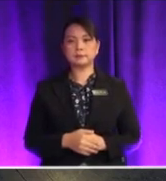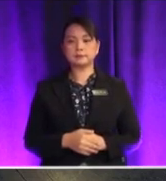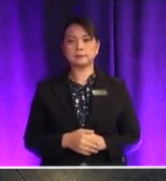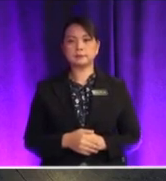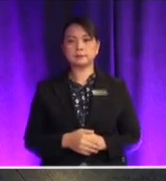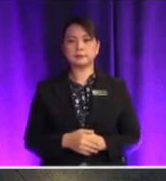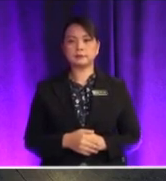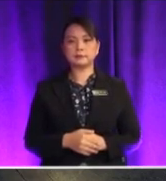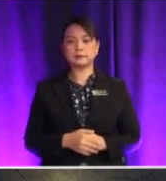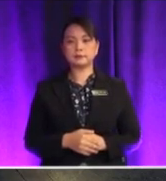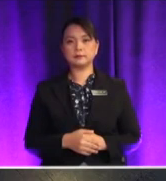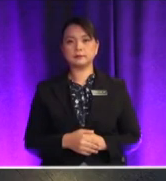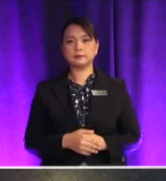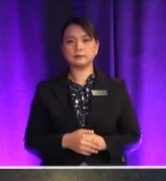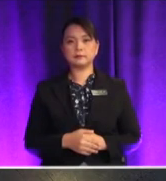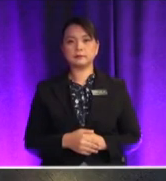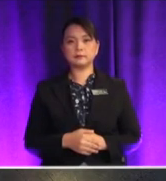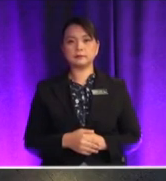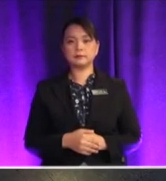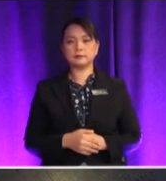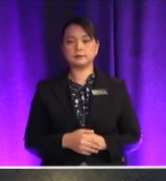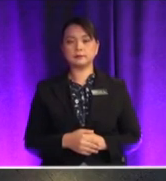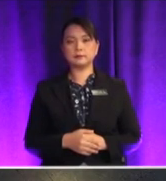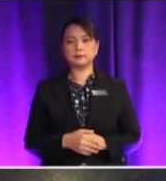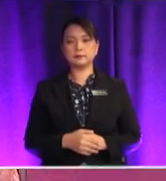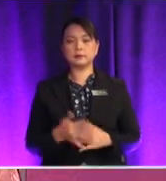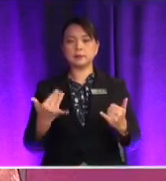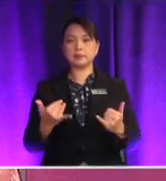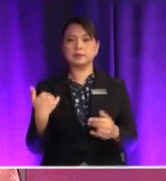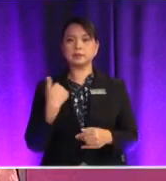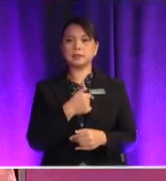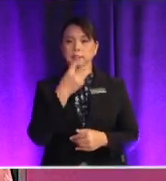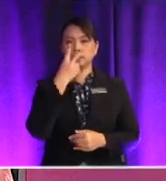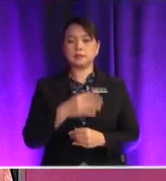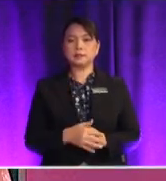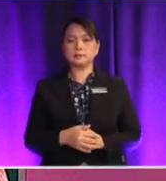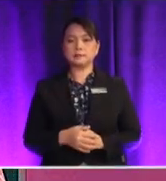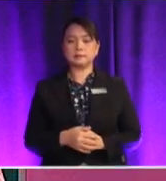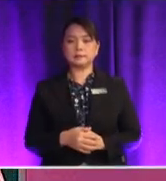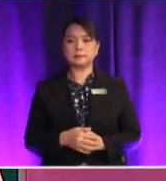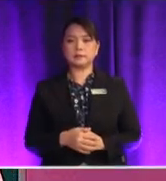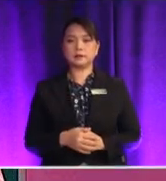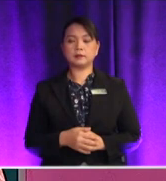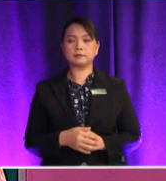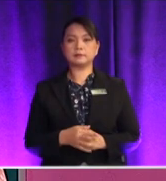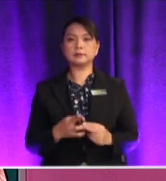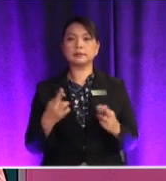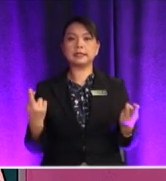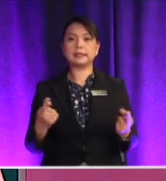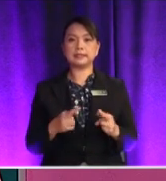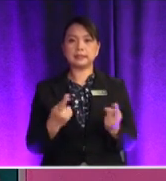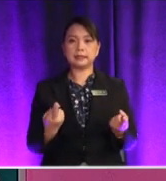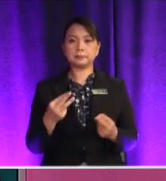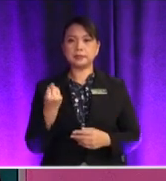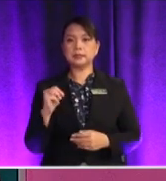selepas ni kita akan tunjukkan. Baik, cikgu. Okey, seterusnya perayaan ya, perayaan bagi kaum Punjabi. Okey. Ialah ini